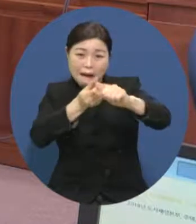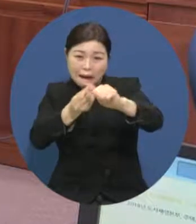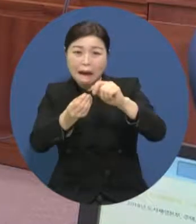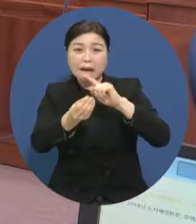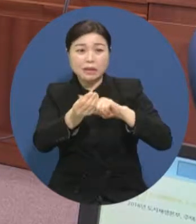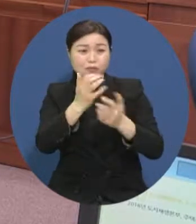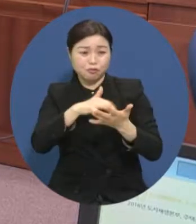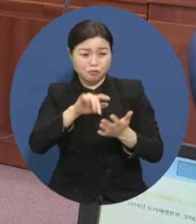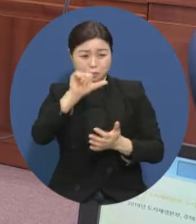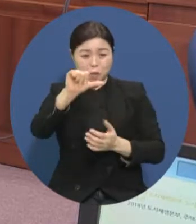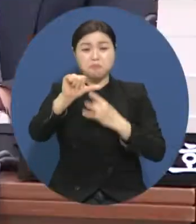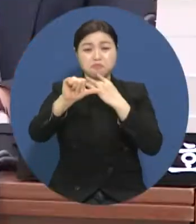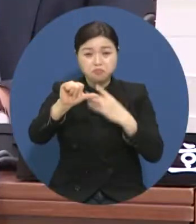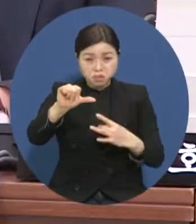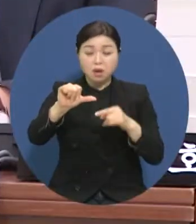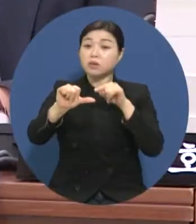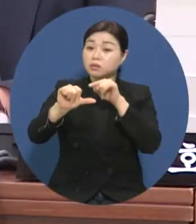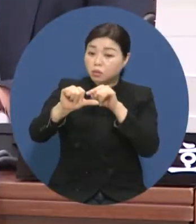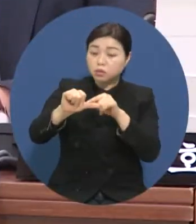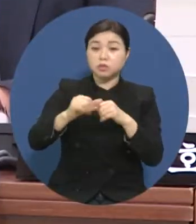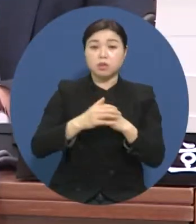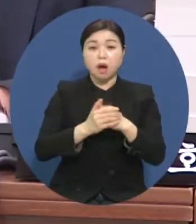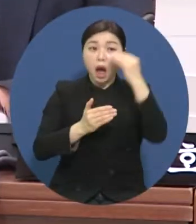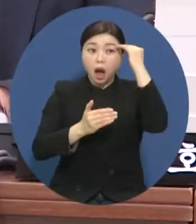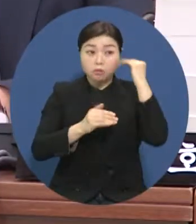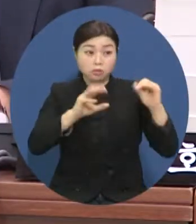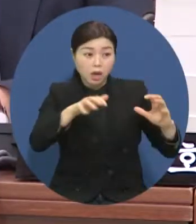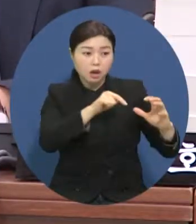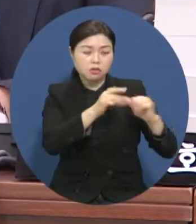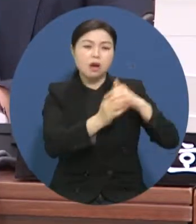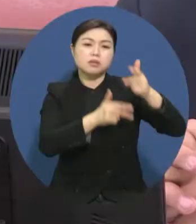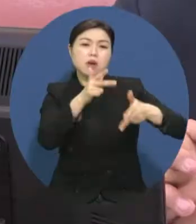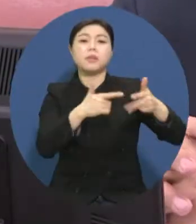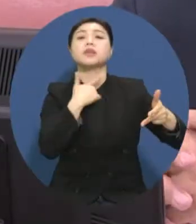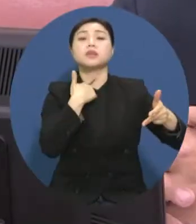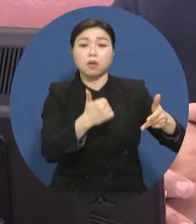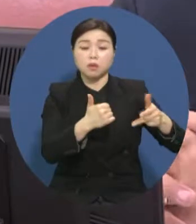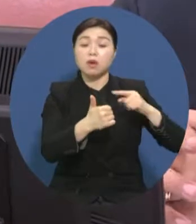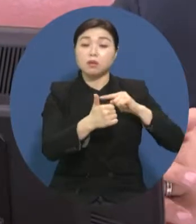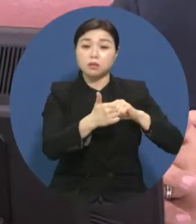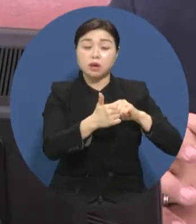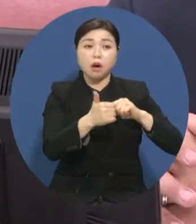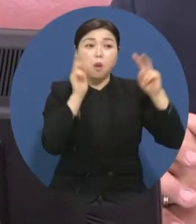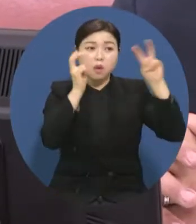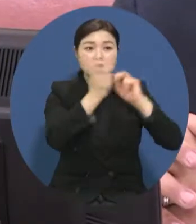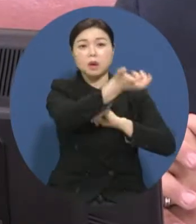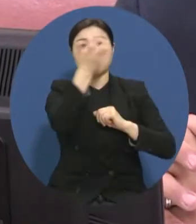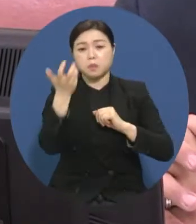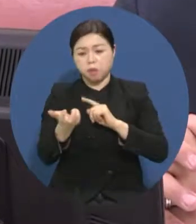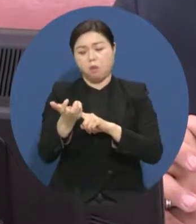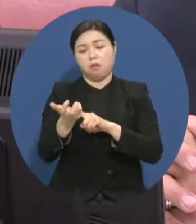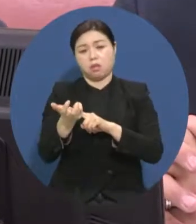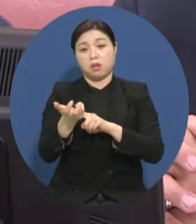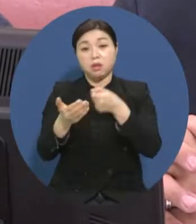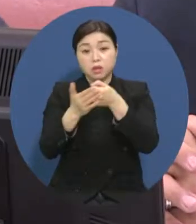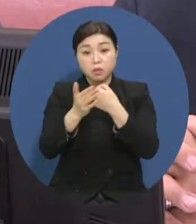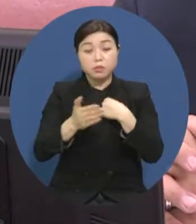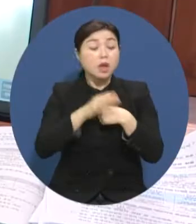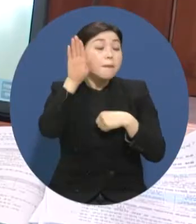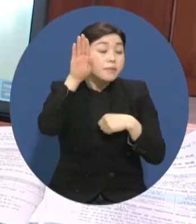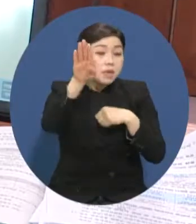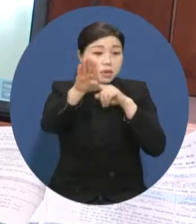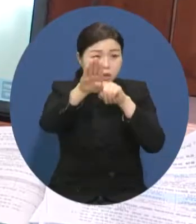5개사에 불과하고 그마저도 기존에 한국에서 사업을 진행해오던 업체가 입주한 점을 들어 미래 전략